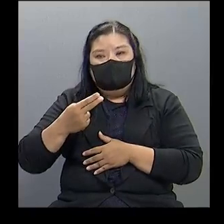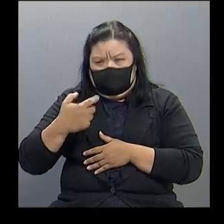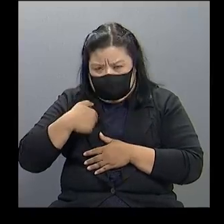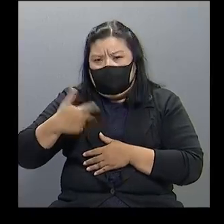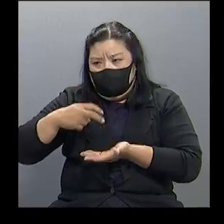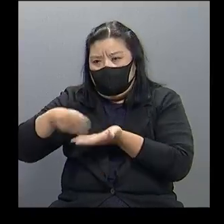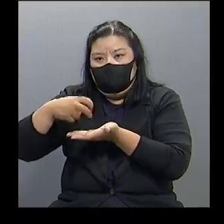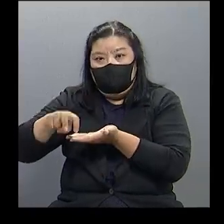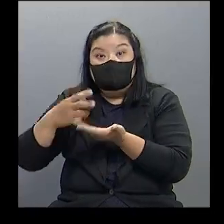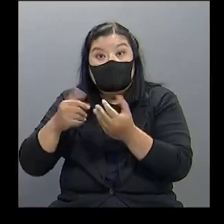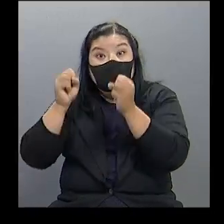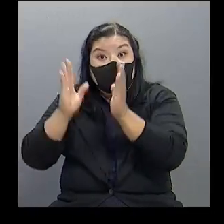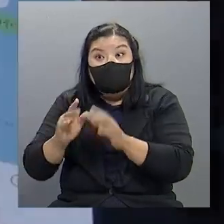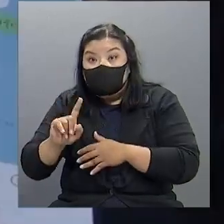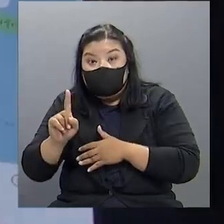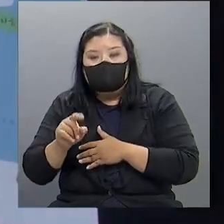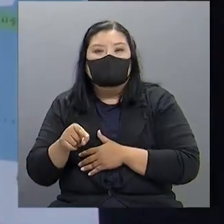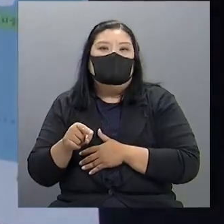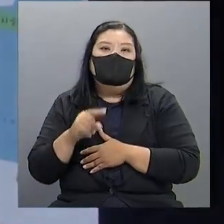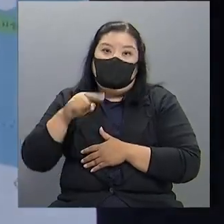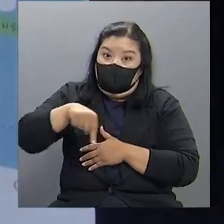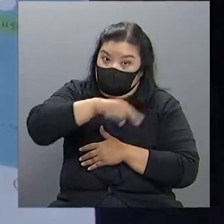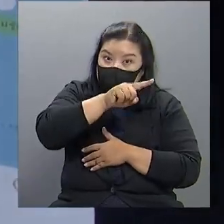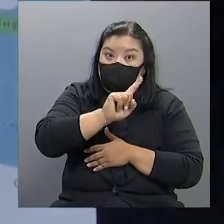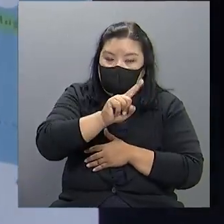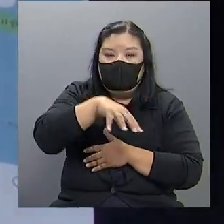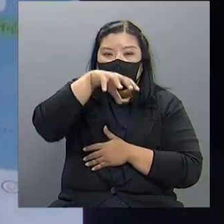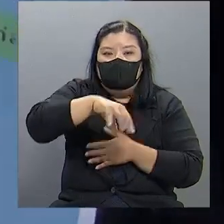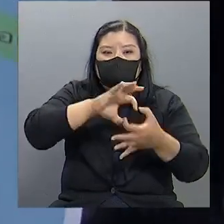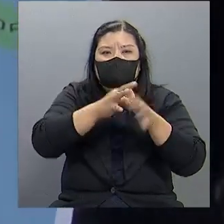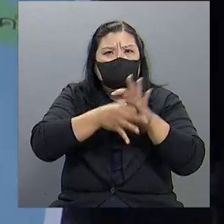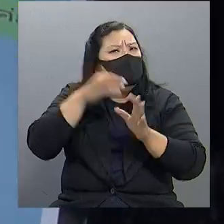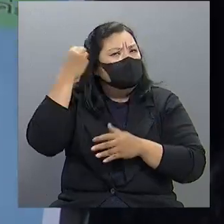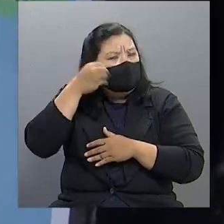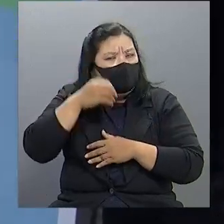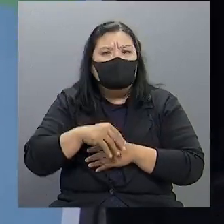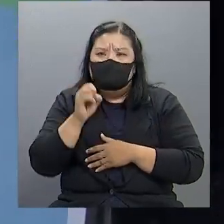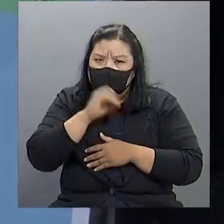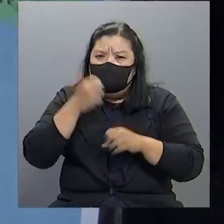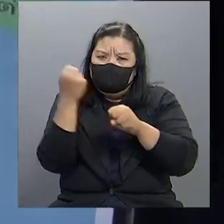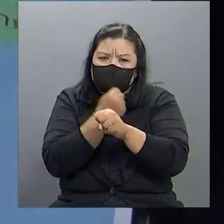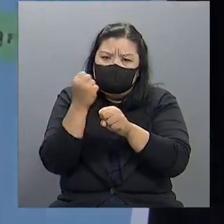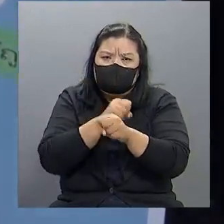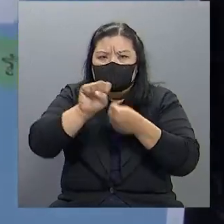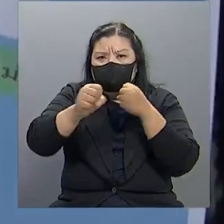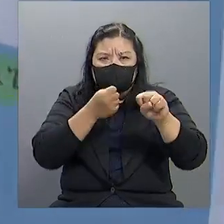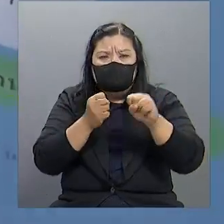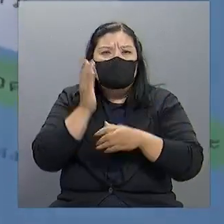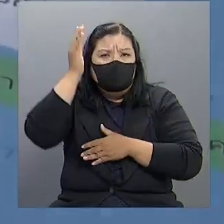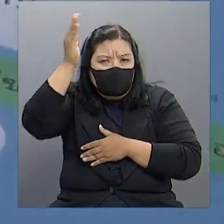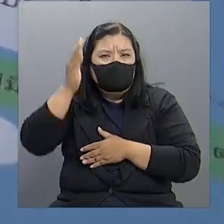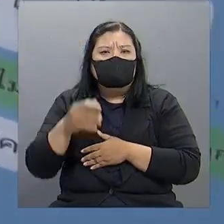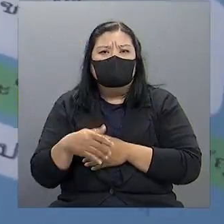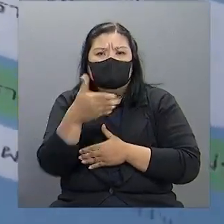นั้นได้ขอให้ลูกของเธอนั้นเดินทางไปอยู่ที่สนามกีฬาอยู่บ่อยครั้งอ้างจะให้ซ้อมเทควันโดเพื่อแข่งขันกีฬาระดับนานาชาติแต่เ